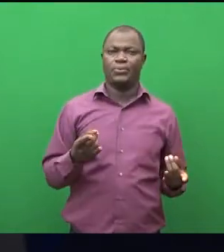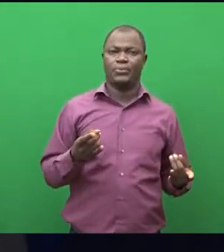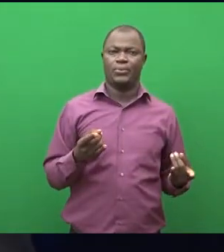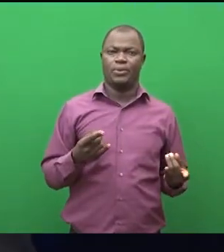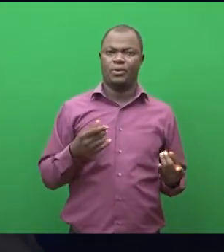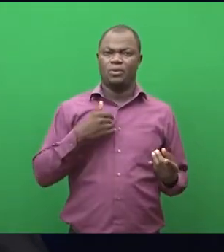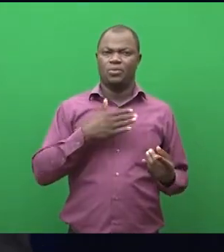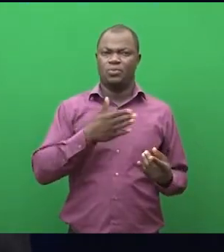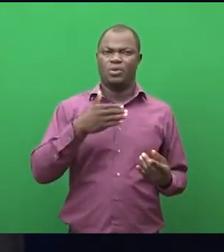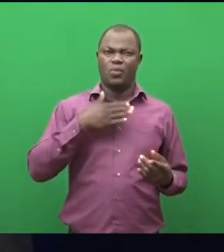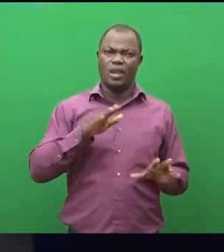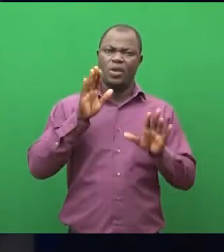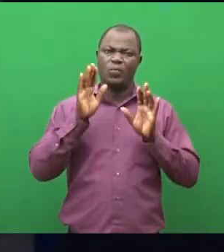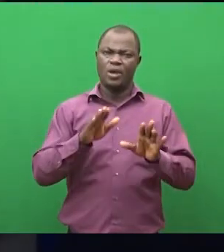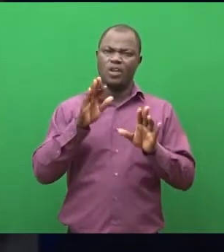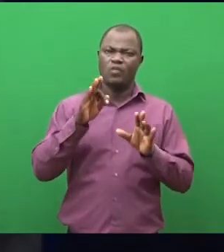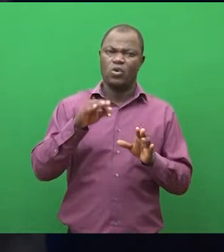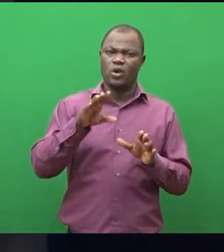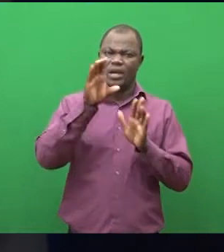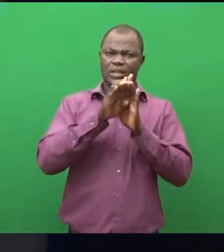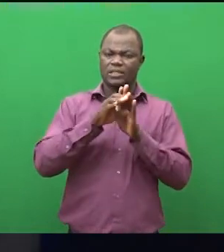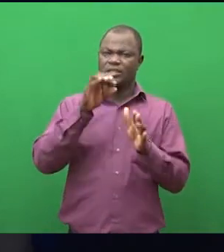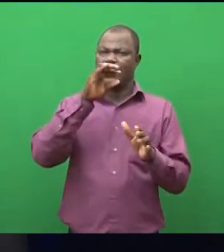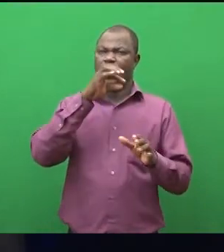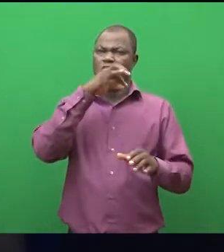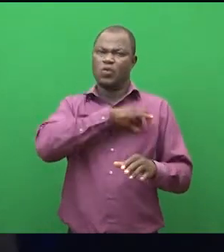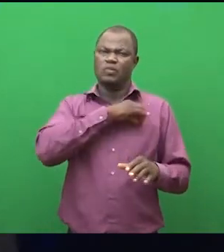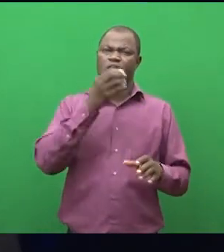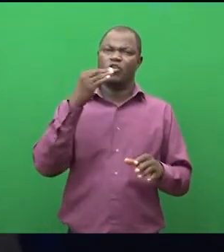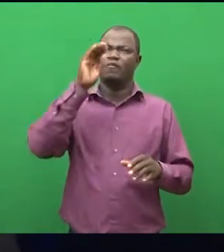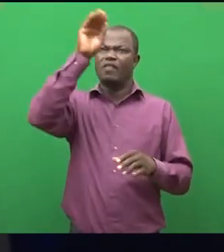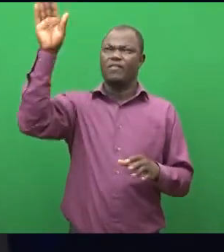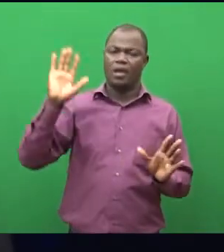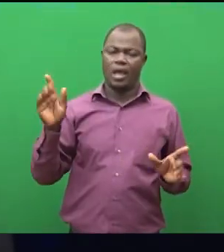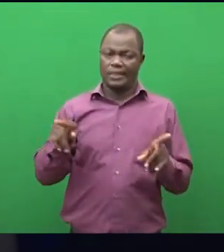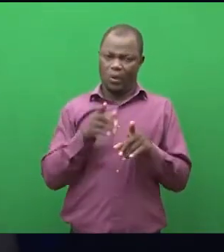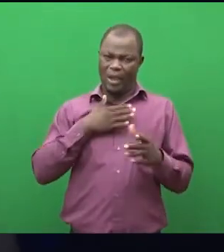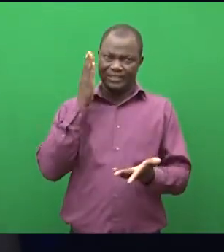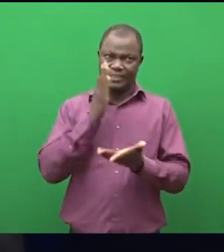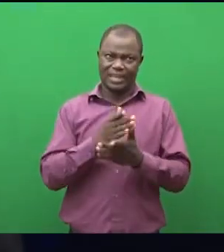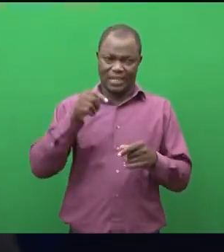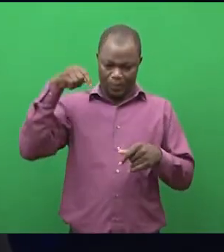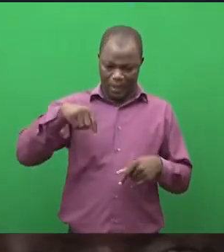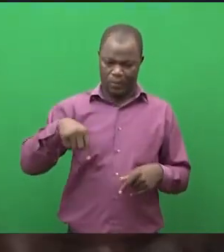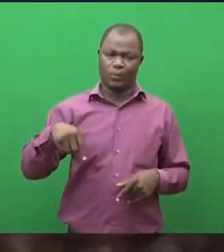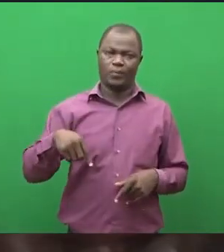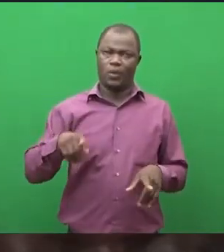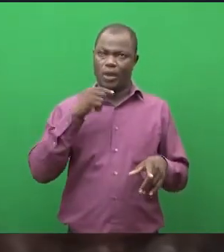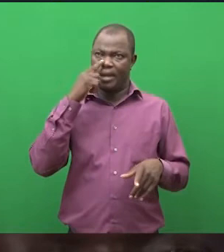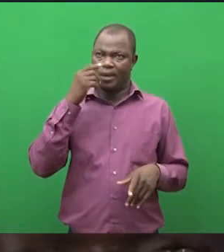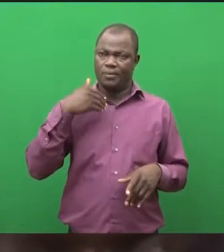hatingoda kumirira upfumi hwenyika hunobva kunze chete. Pachirungu vanoti charity begins at home. Kana tiri